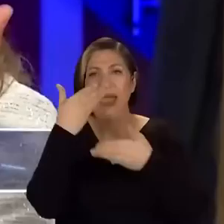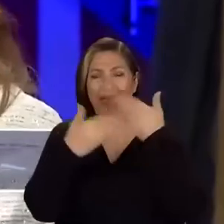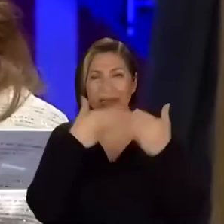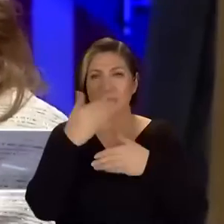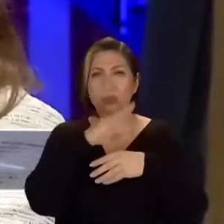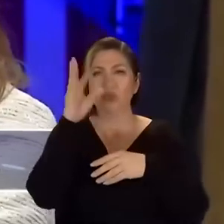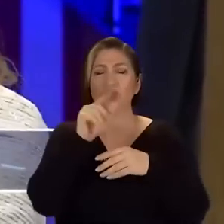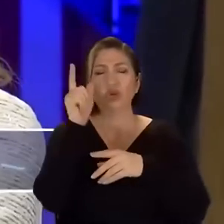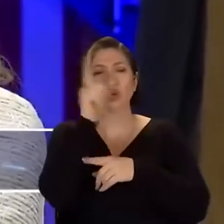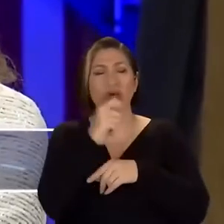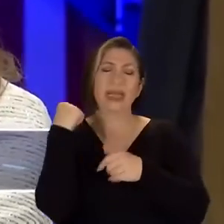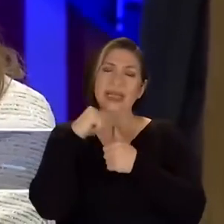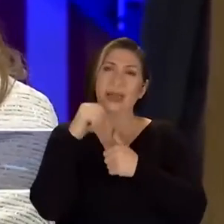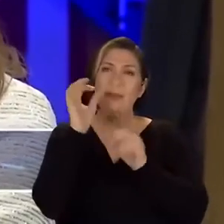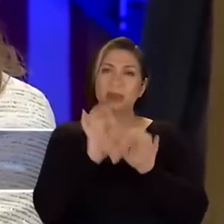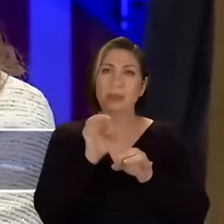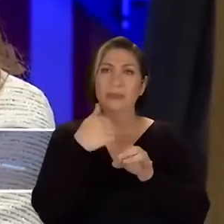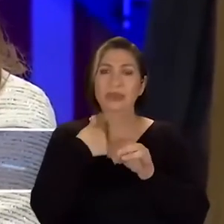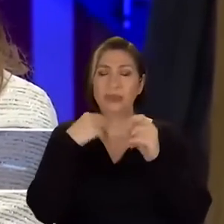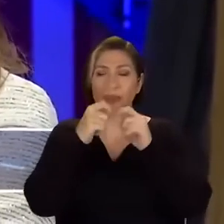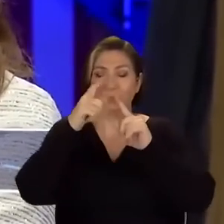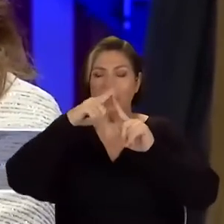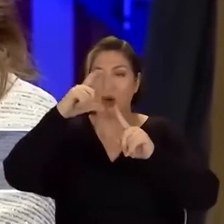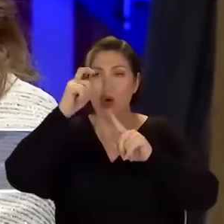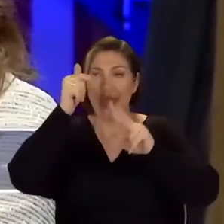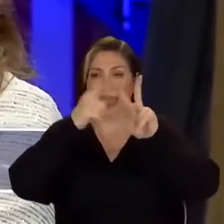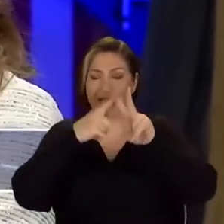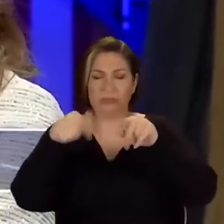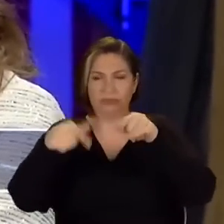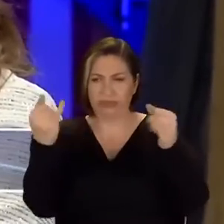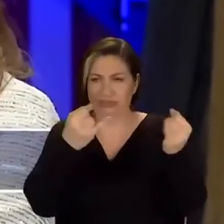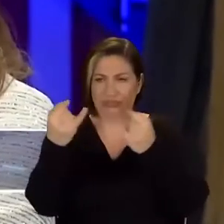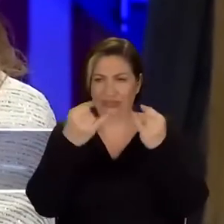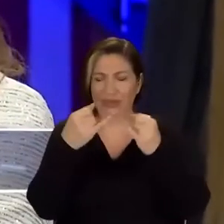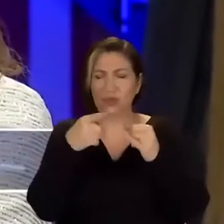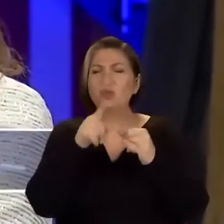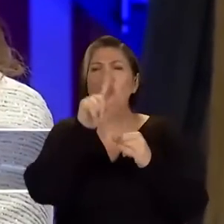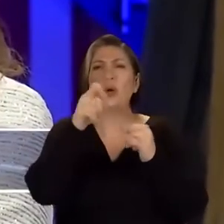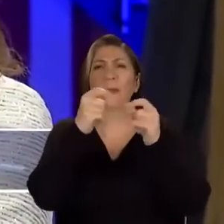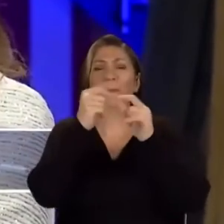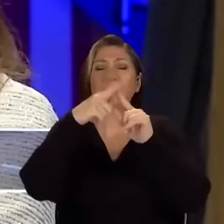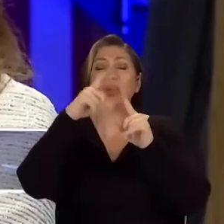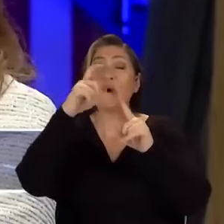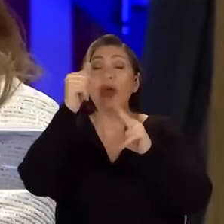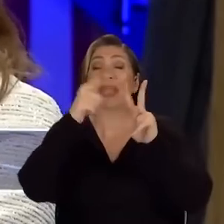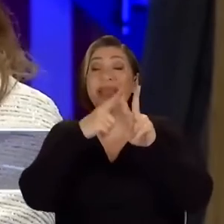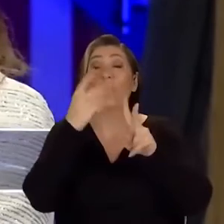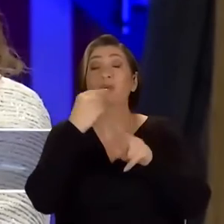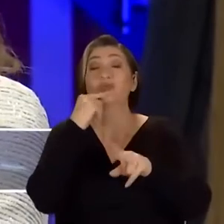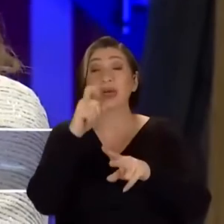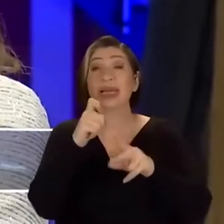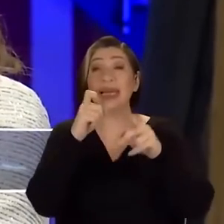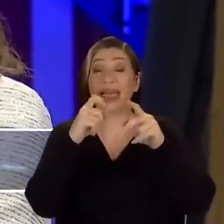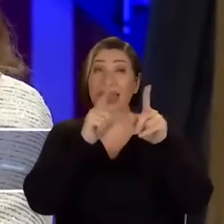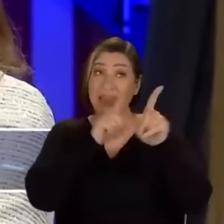çalışayım. Bütün soruları yeniden soralım. Şimdi biz Bitcoin'i tartışırken burada yani soruyu Bitcoin diye sorarken acaba kripto para